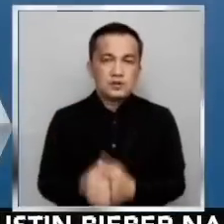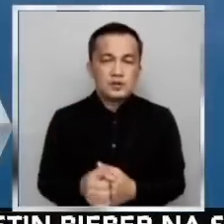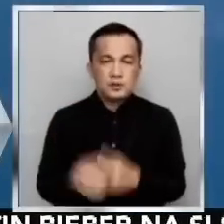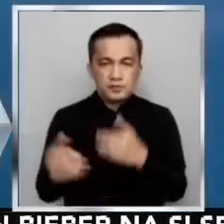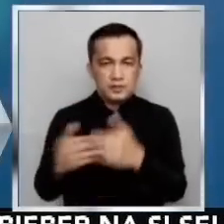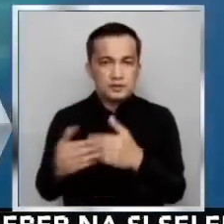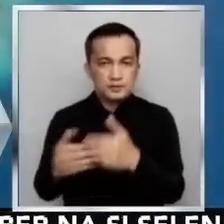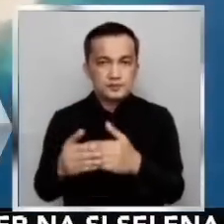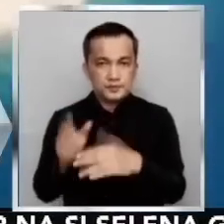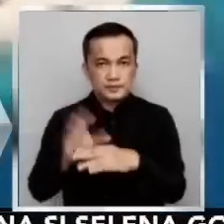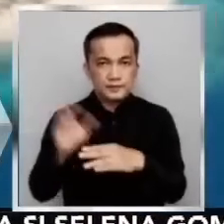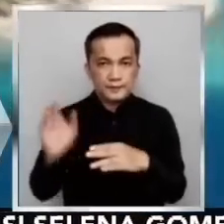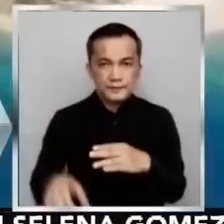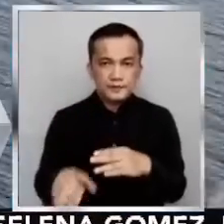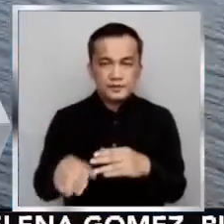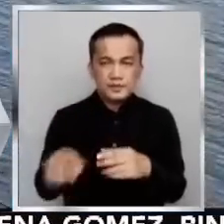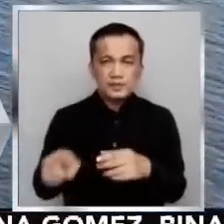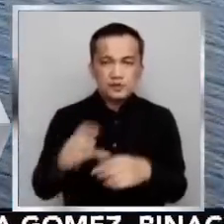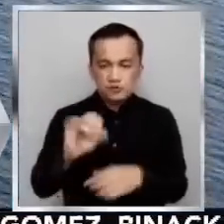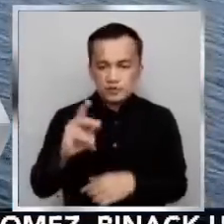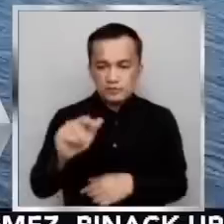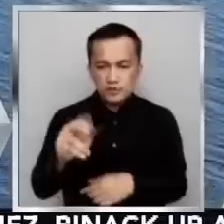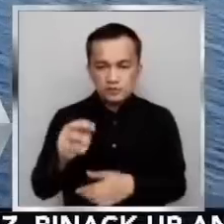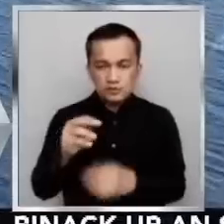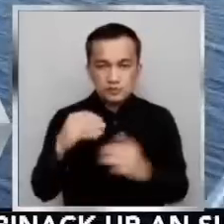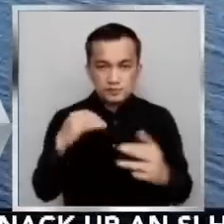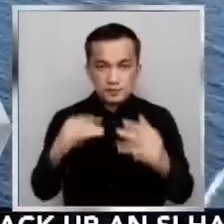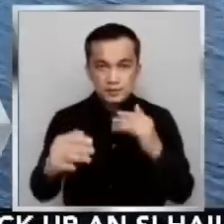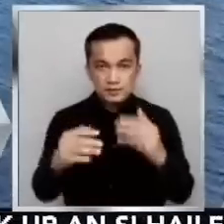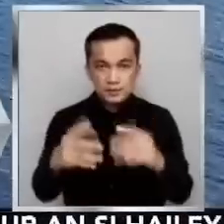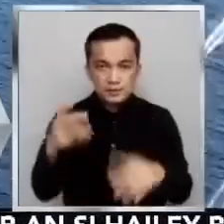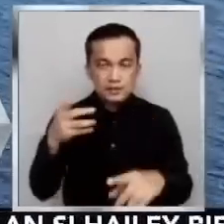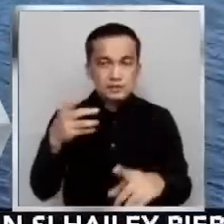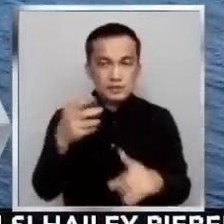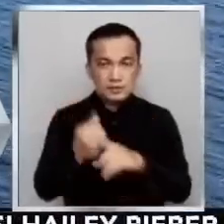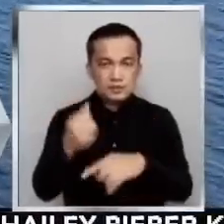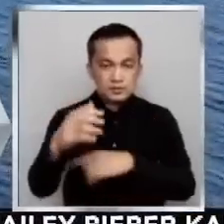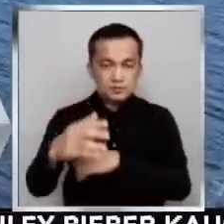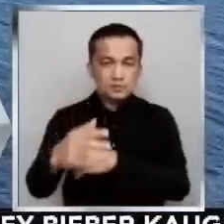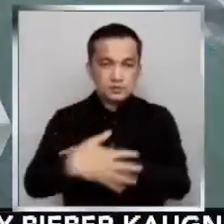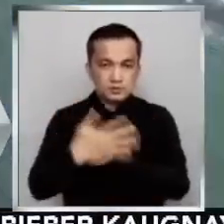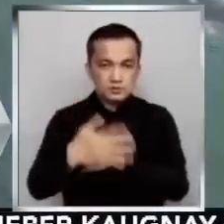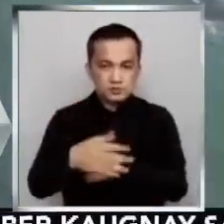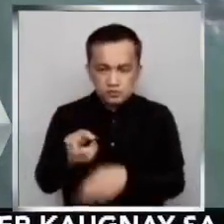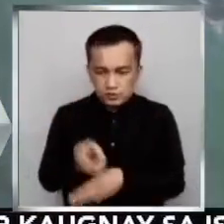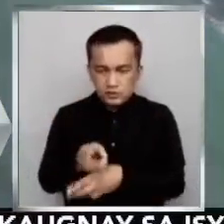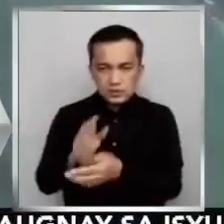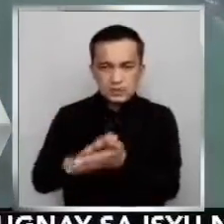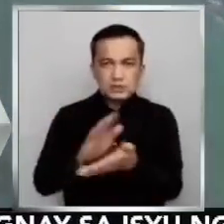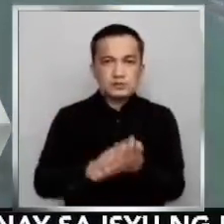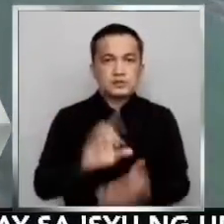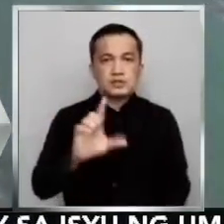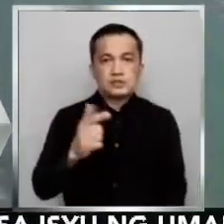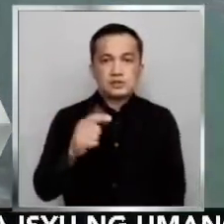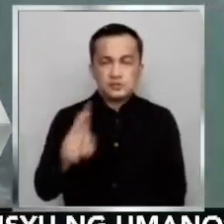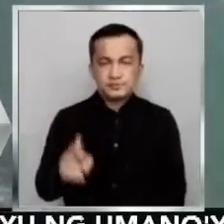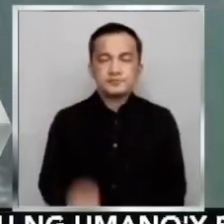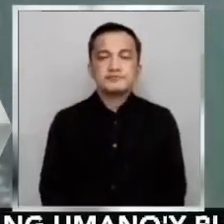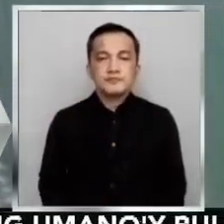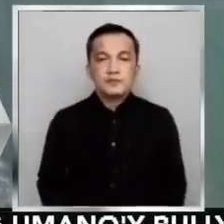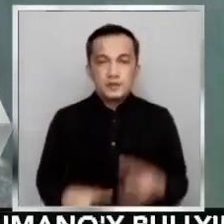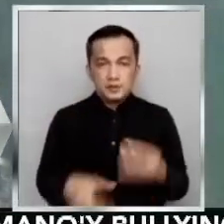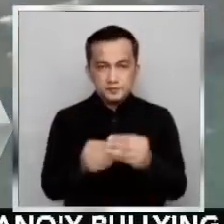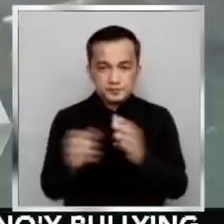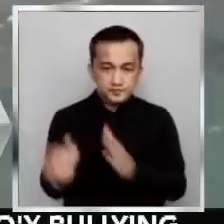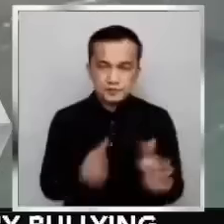makumpleto ang contamination map sa mga apektadong dalampasigan na tututukan ng cleanup ng mga LGU. Inihahanda na rin daw ang mga natukoy